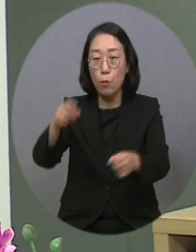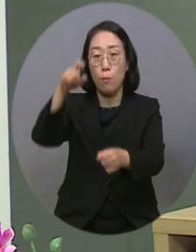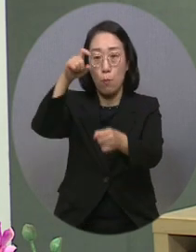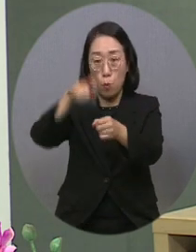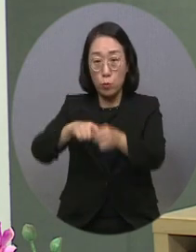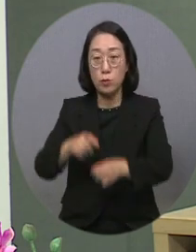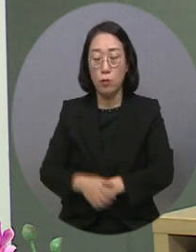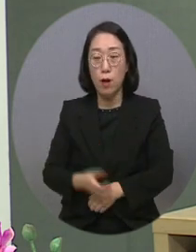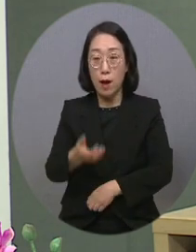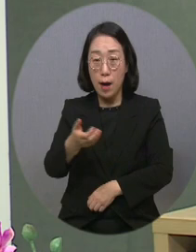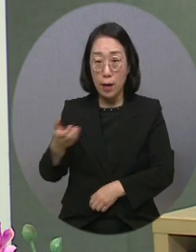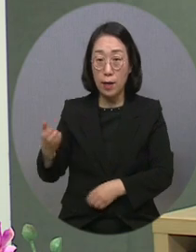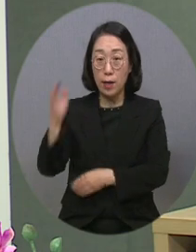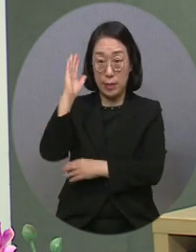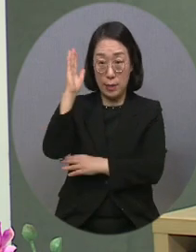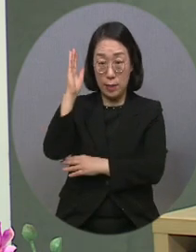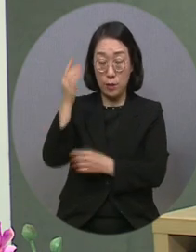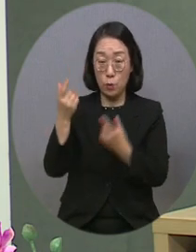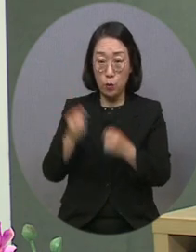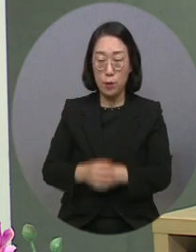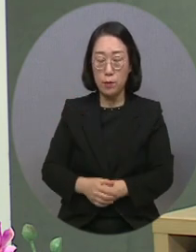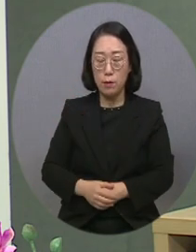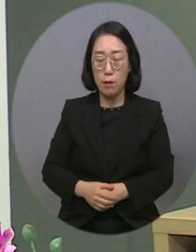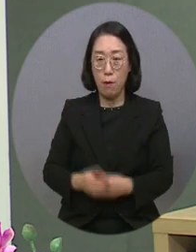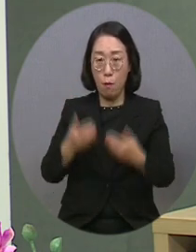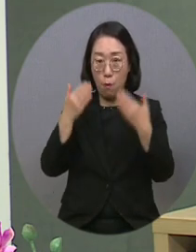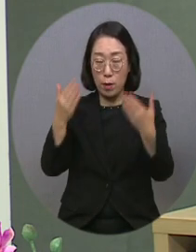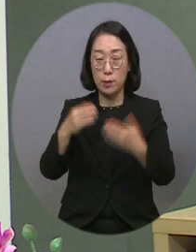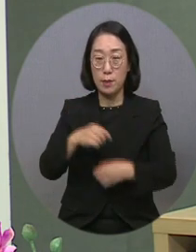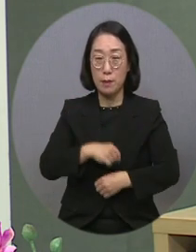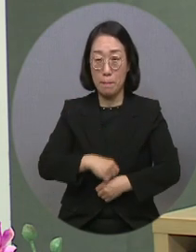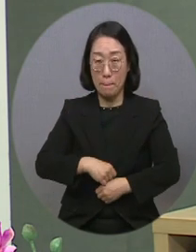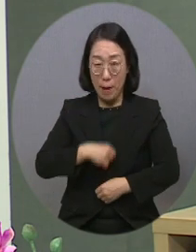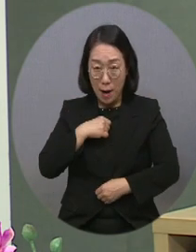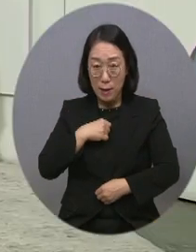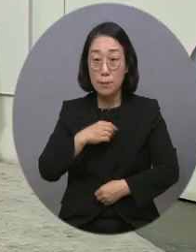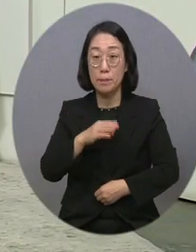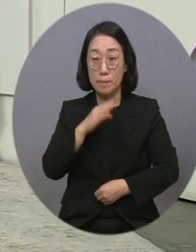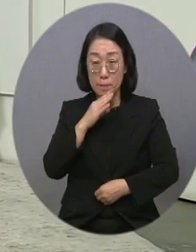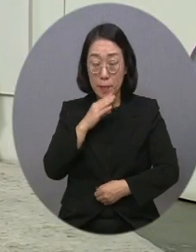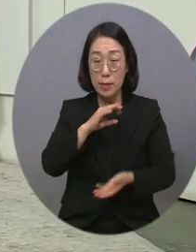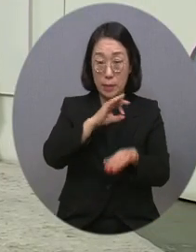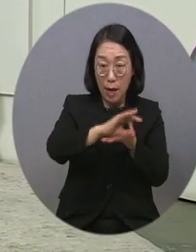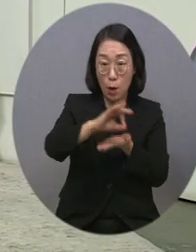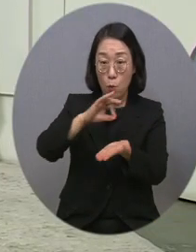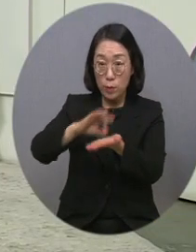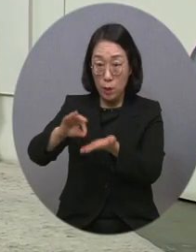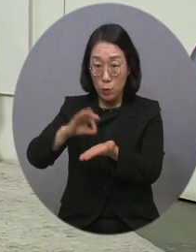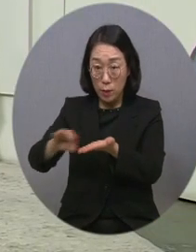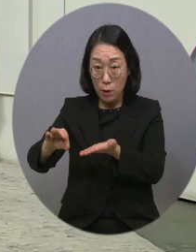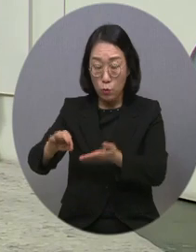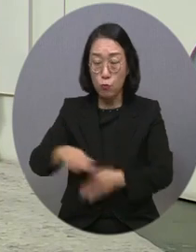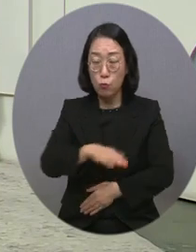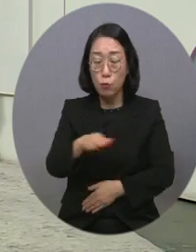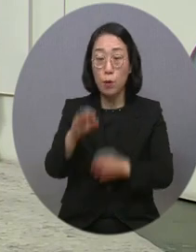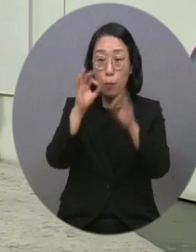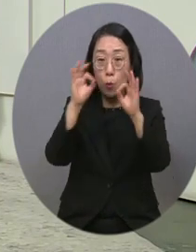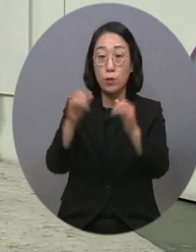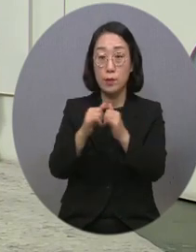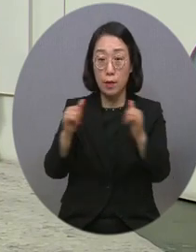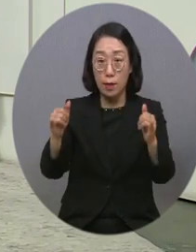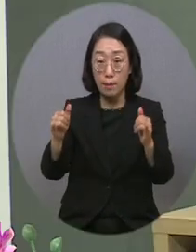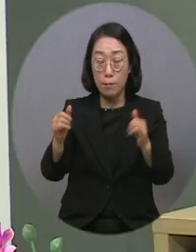아주 지금 아까 말씀하신 것처럼 투명하게 이루어지니까 이제 믿을 수 있고 예. 또 이 방송을 시청하시는